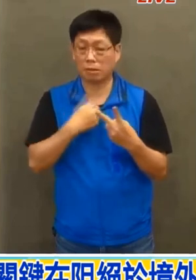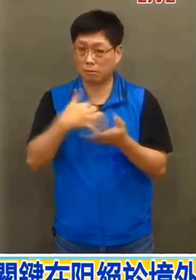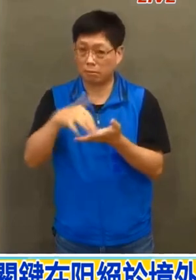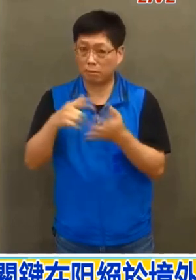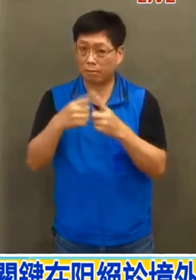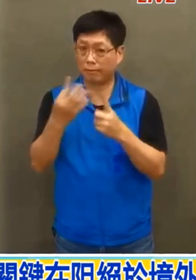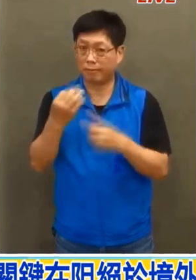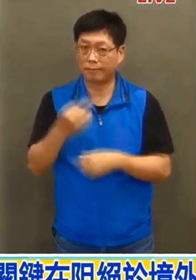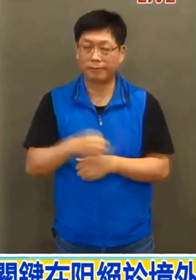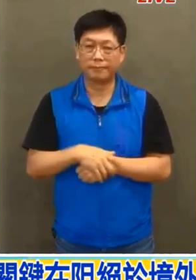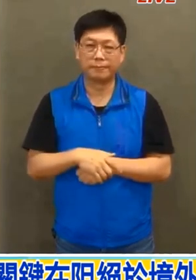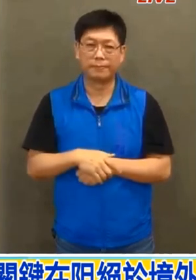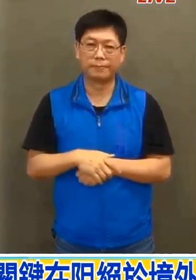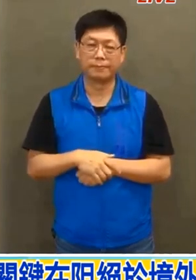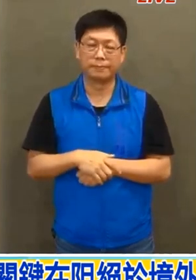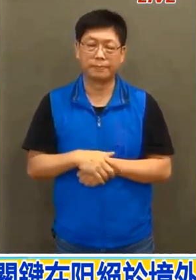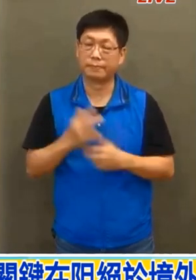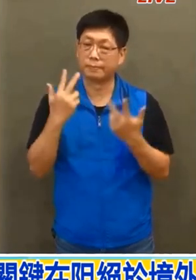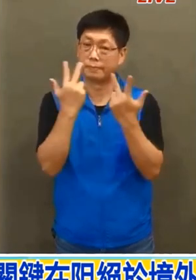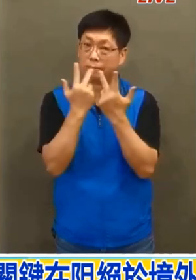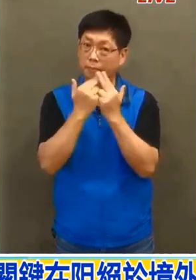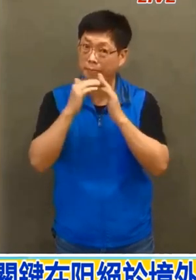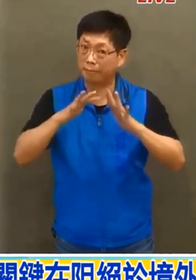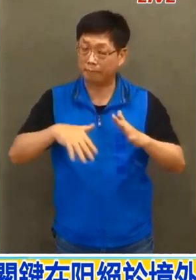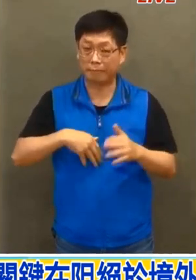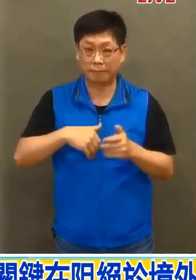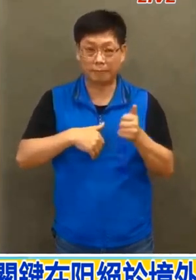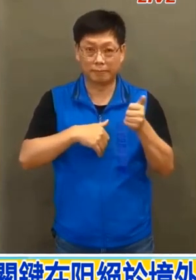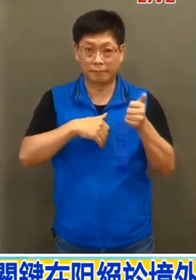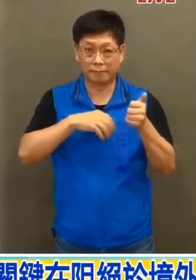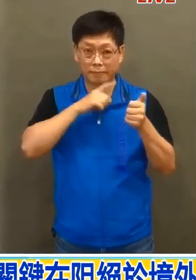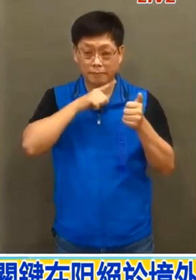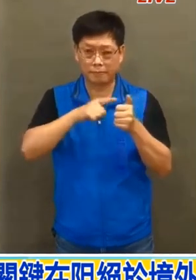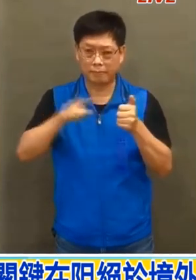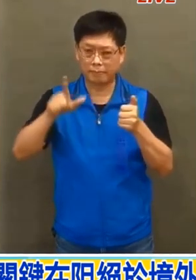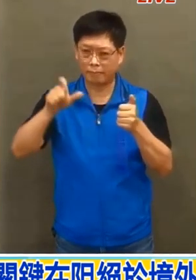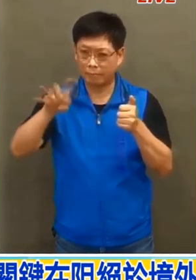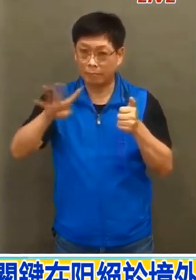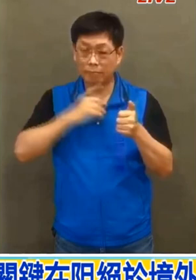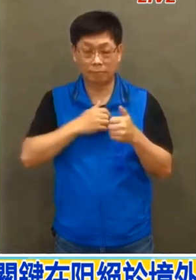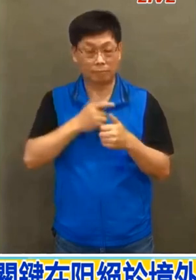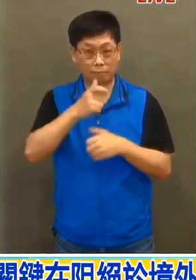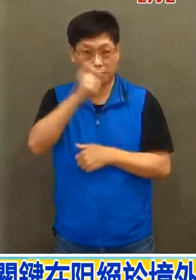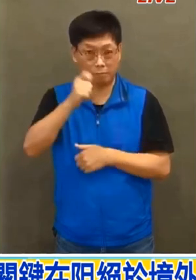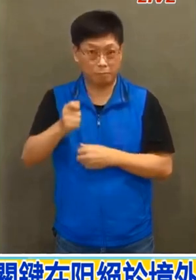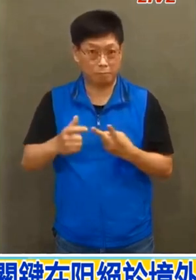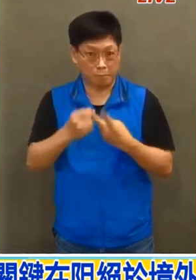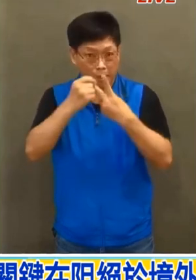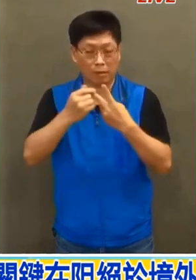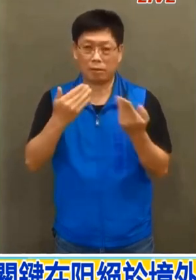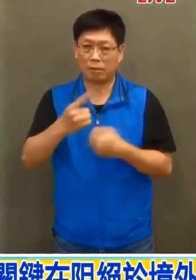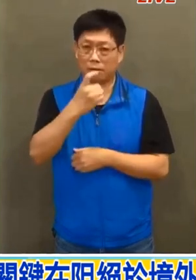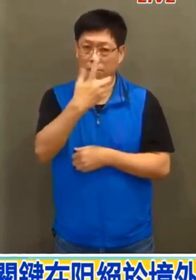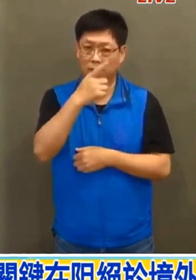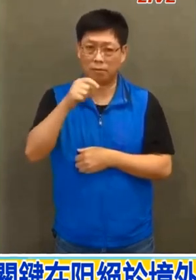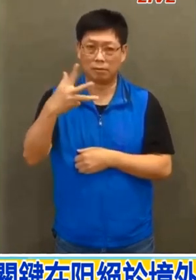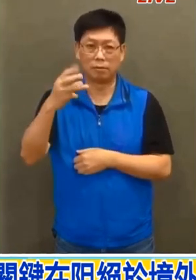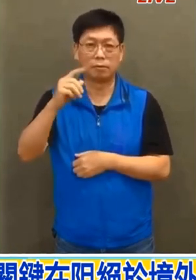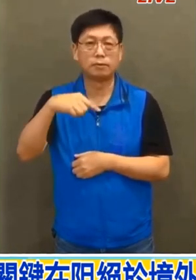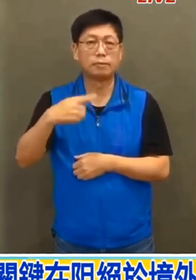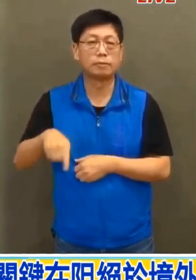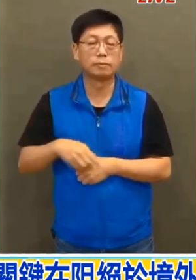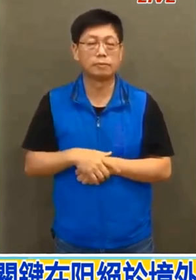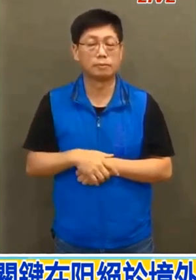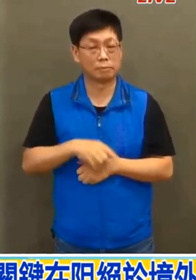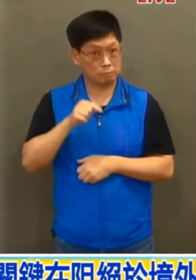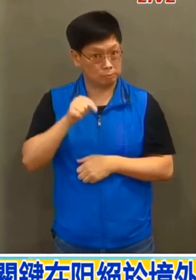有多少人？ 新北市呢，50到64岁的民众要打 AZ 第二剂的是有17.8万人。